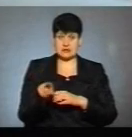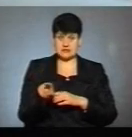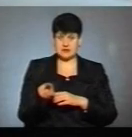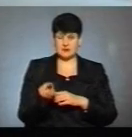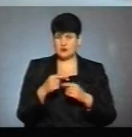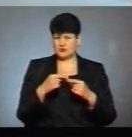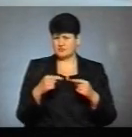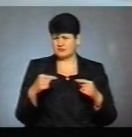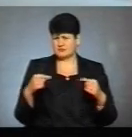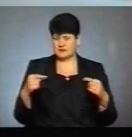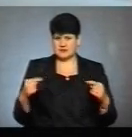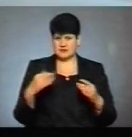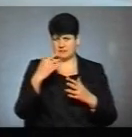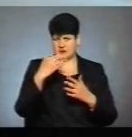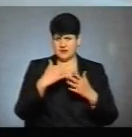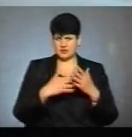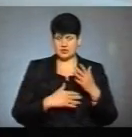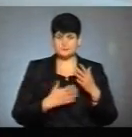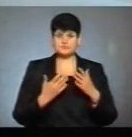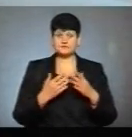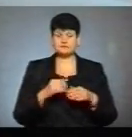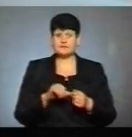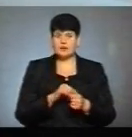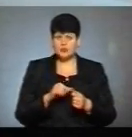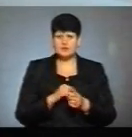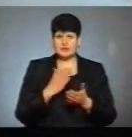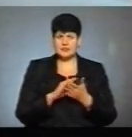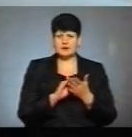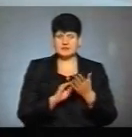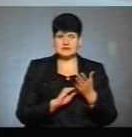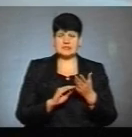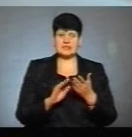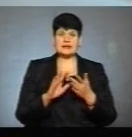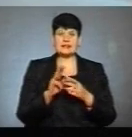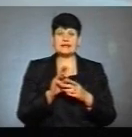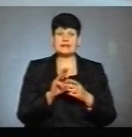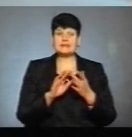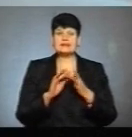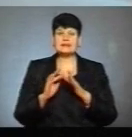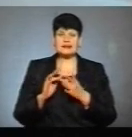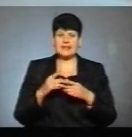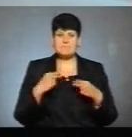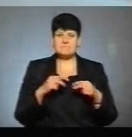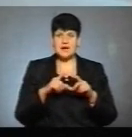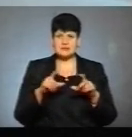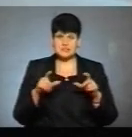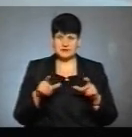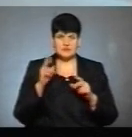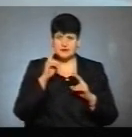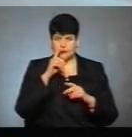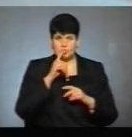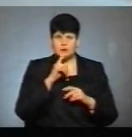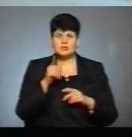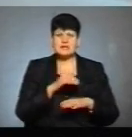любий наркотик, там є перечень, на всіх домах майже написані інтернет-магазини, куди звертатись. Багато людей про це не знають, що це